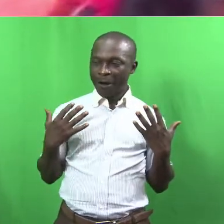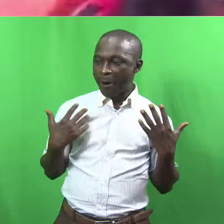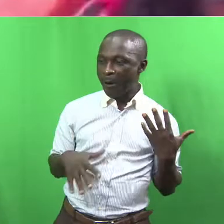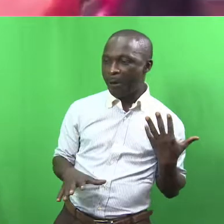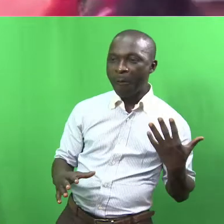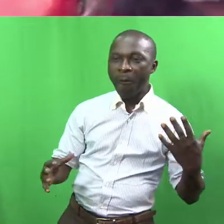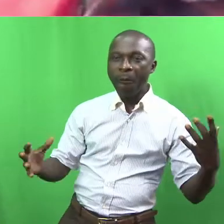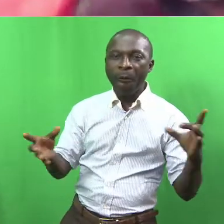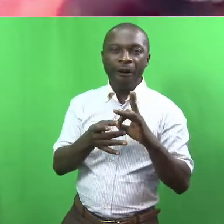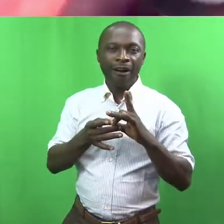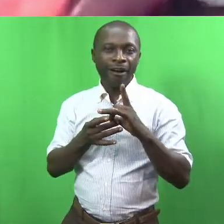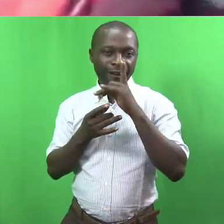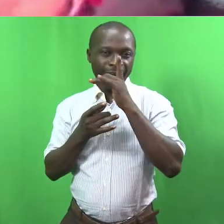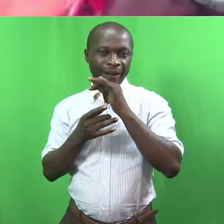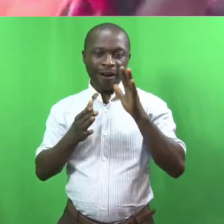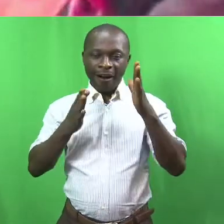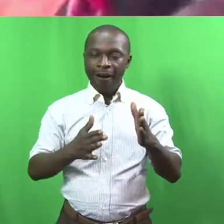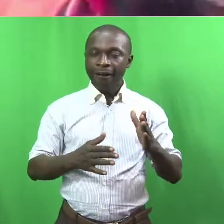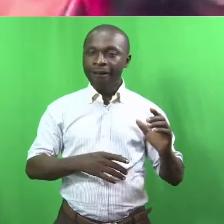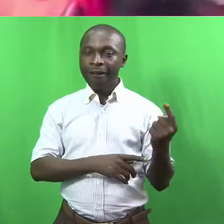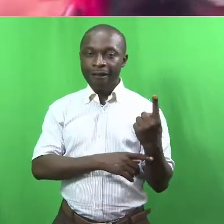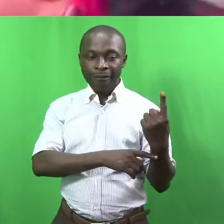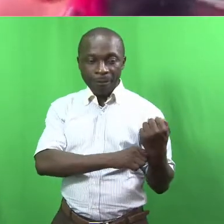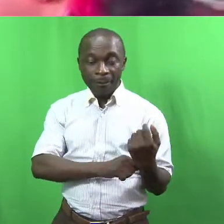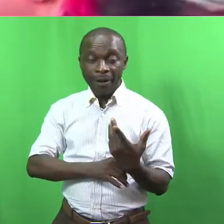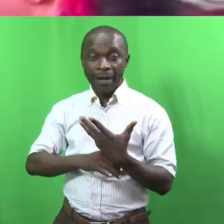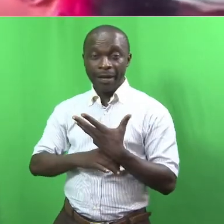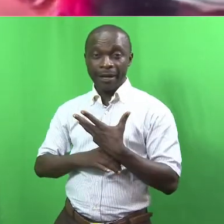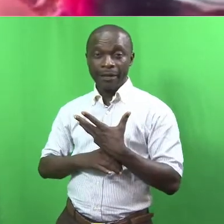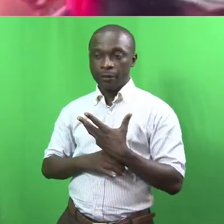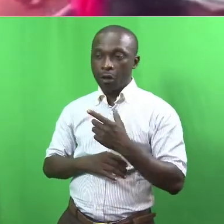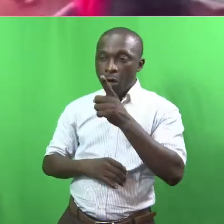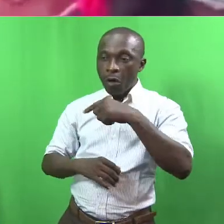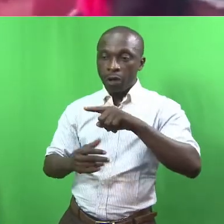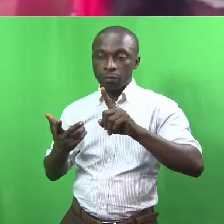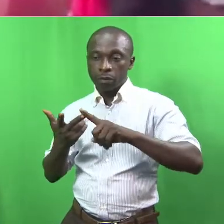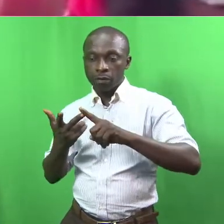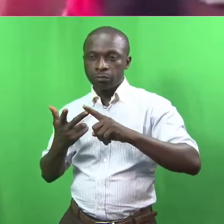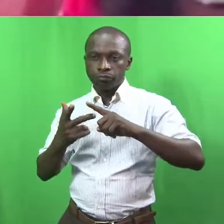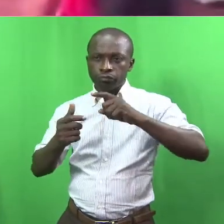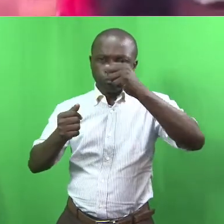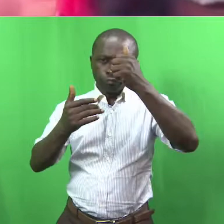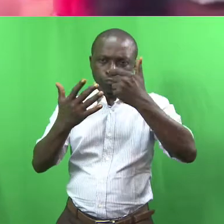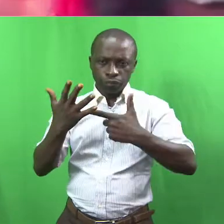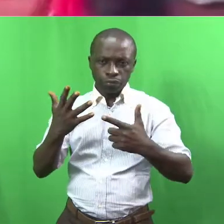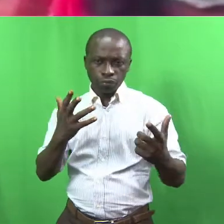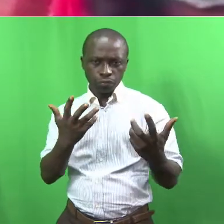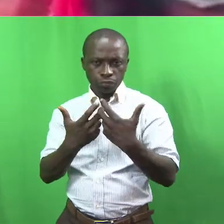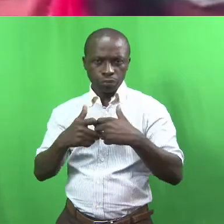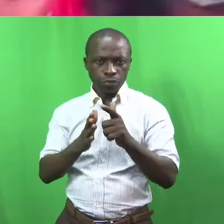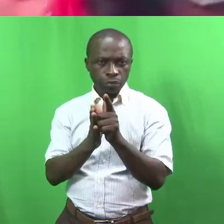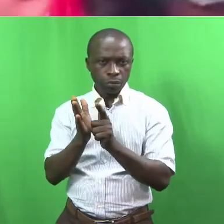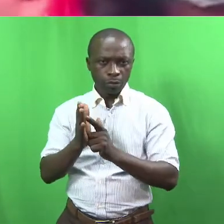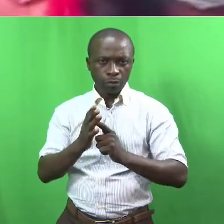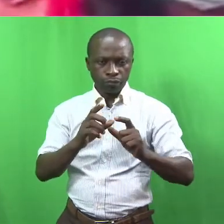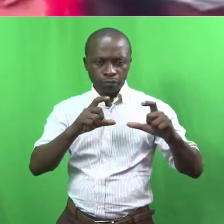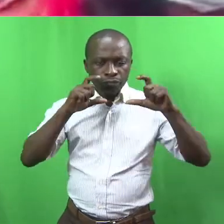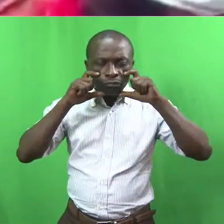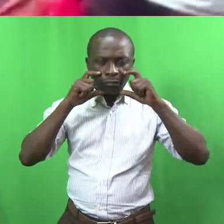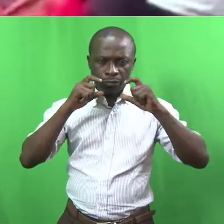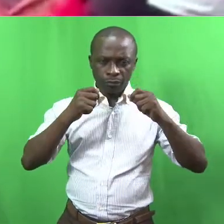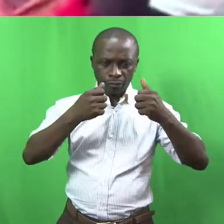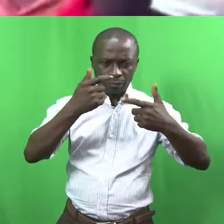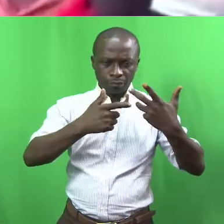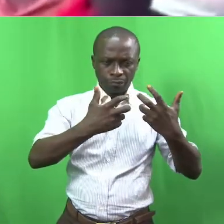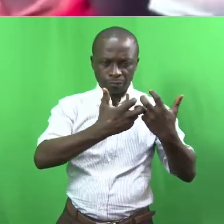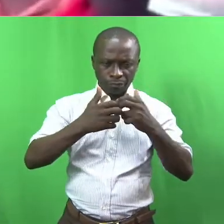faire barrière sans rigolade à la Covid-19. Et la mobilisation que je vois à Bandrefam,